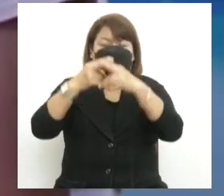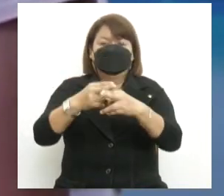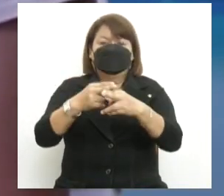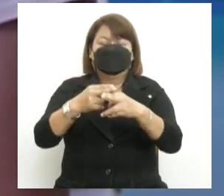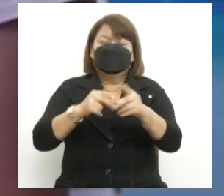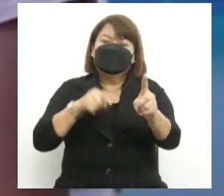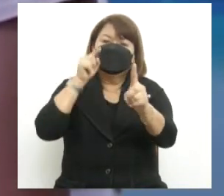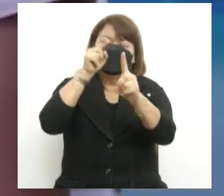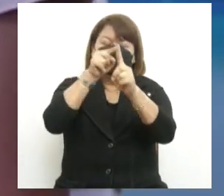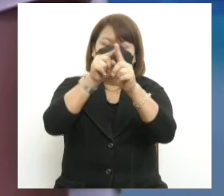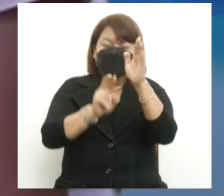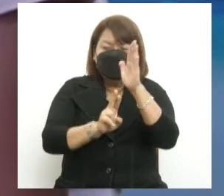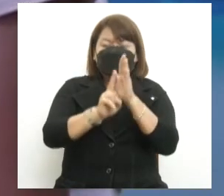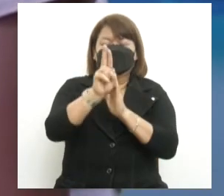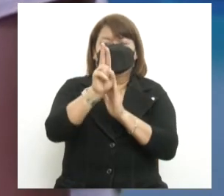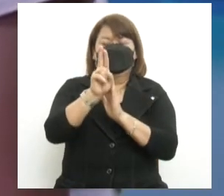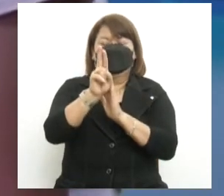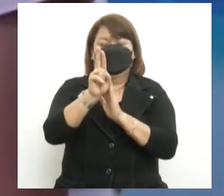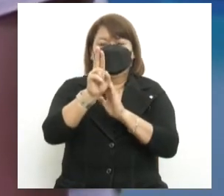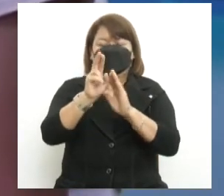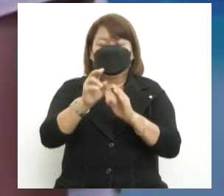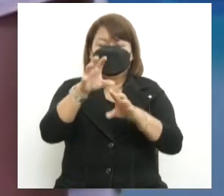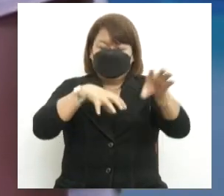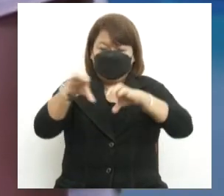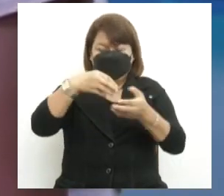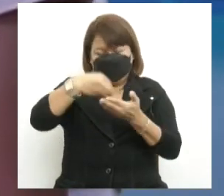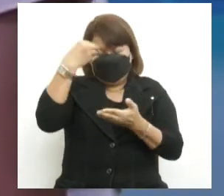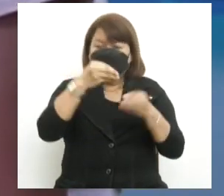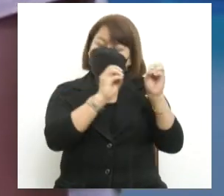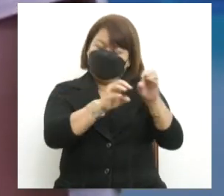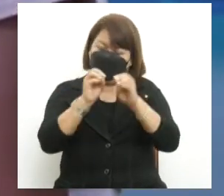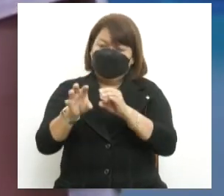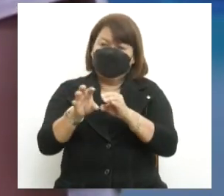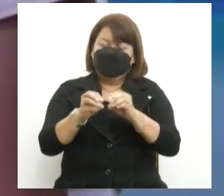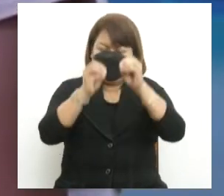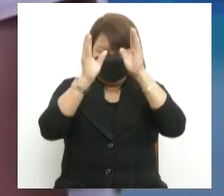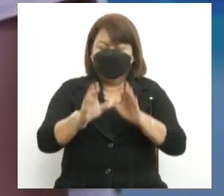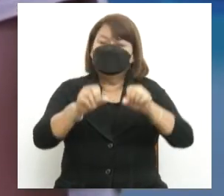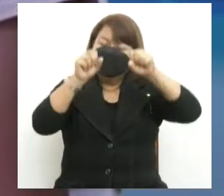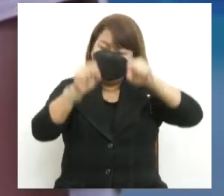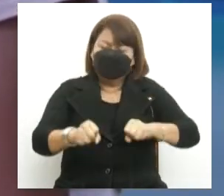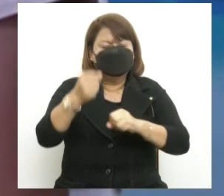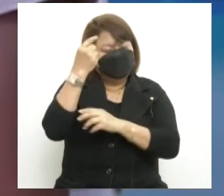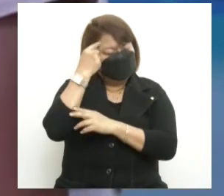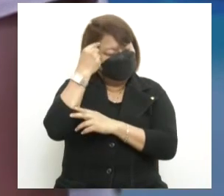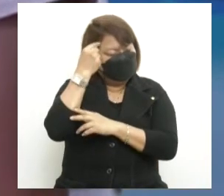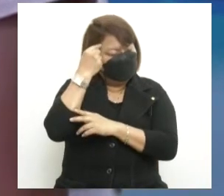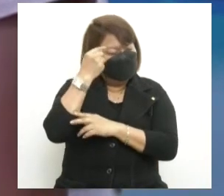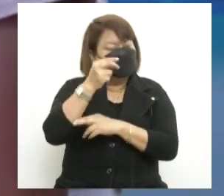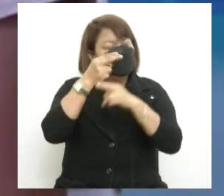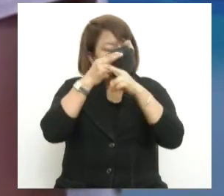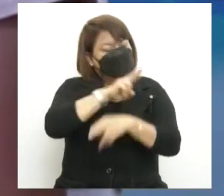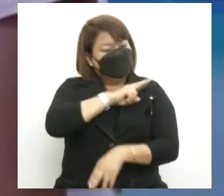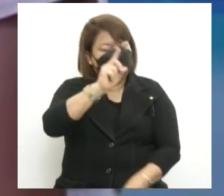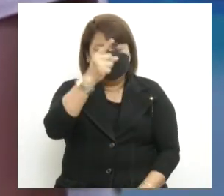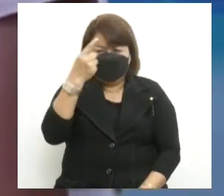ปสู่จุดสูงสุดโดยการจัดการเรียนการสอนนั้นครูสามารถคิดค้นขึ้นมาเองหรือนำรูป